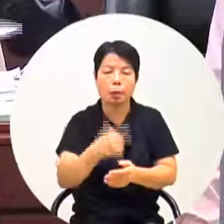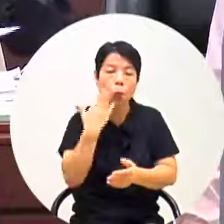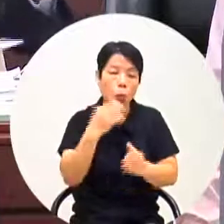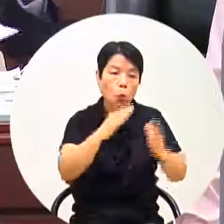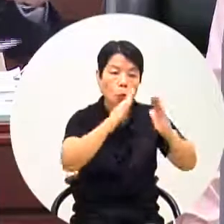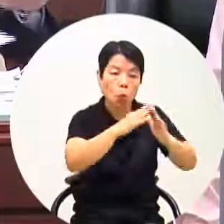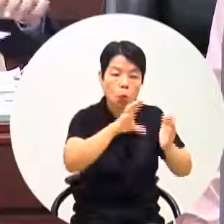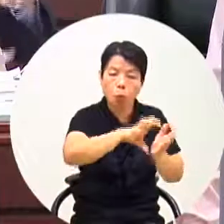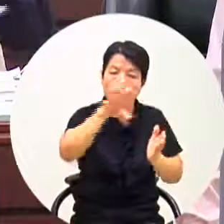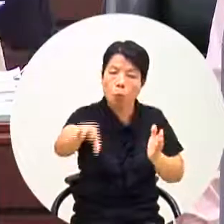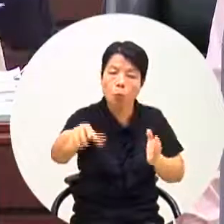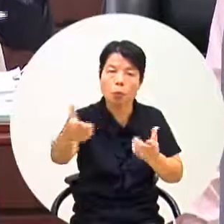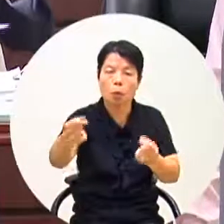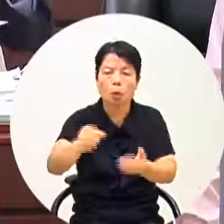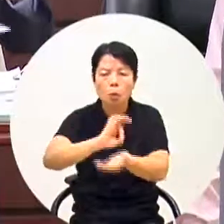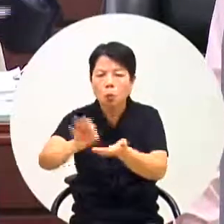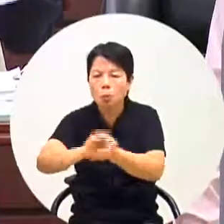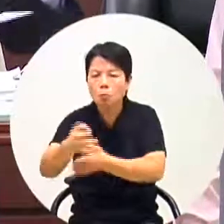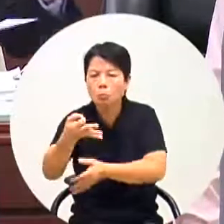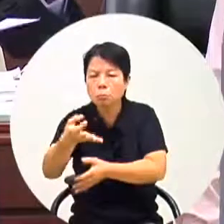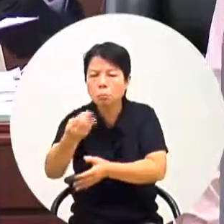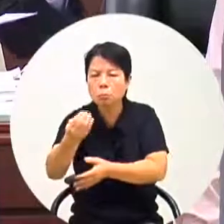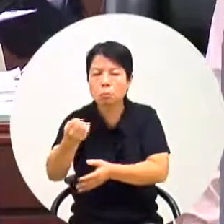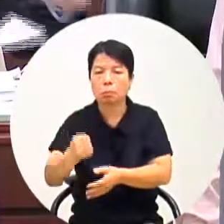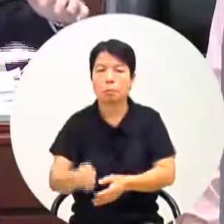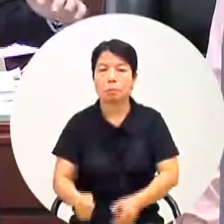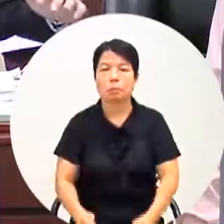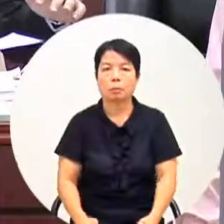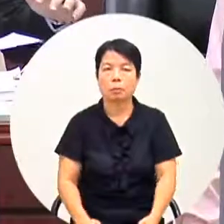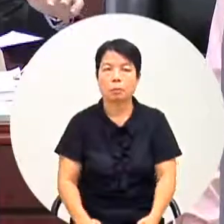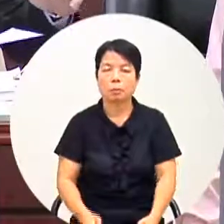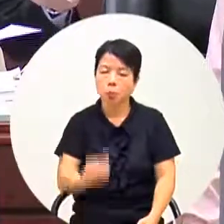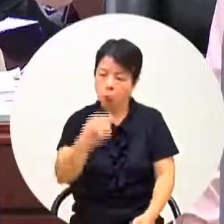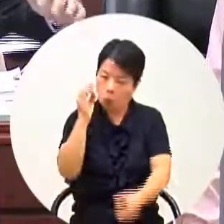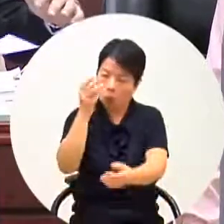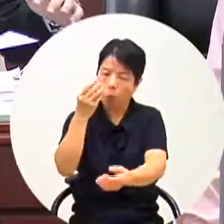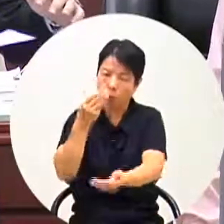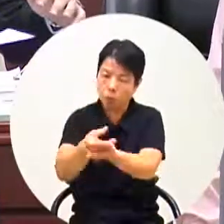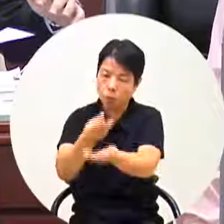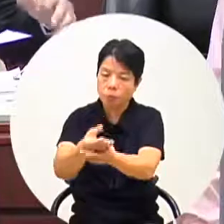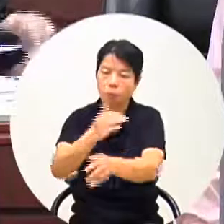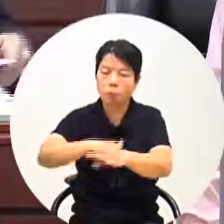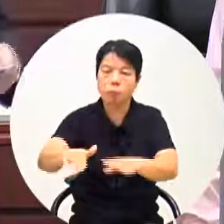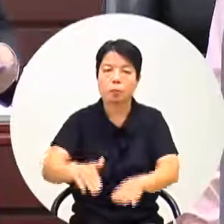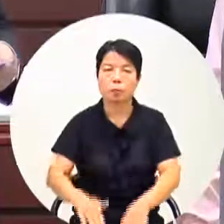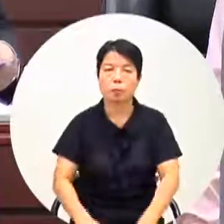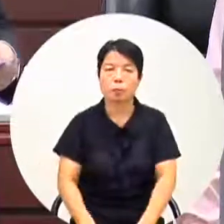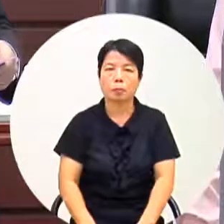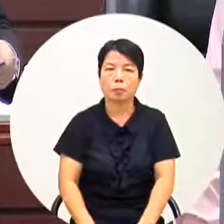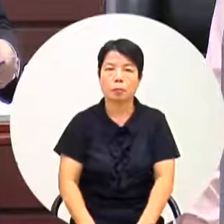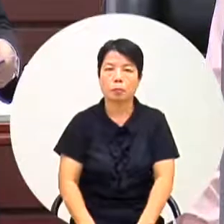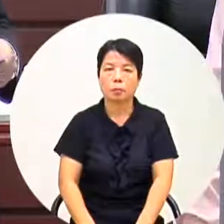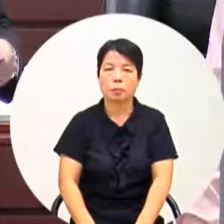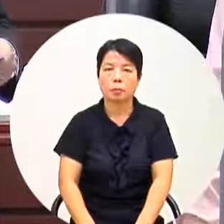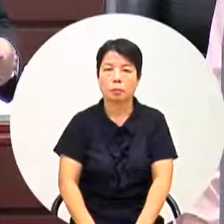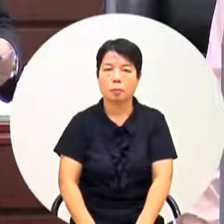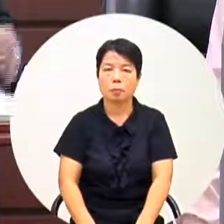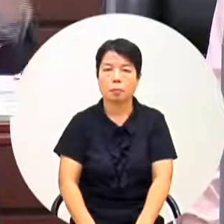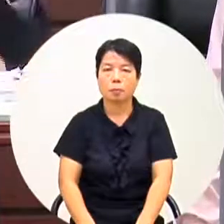应该要花多少钱的这金额去补偿民众。是，对。